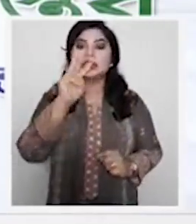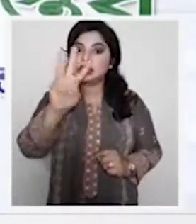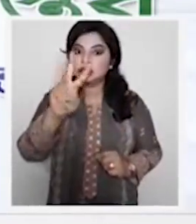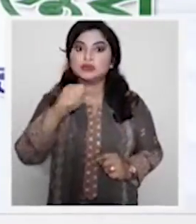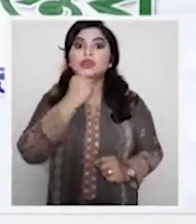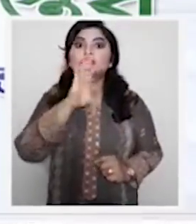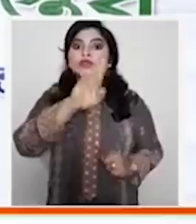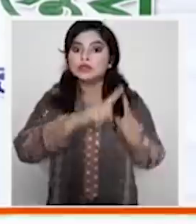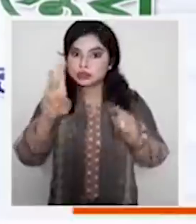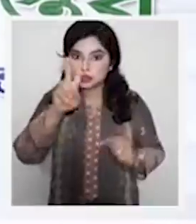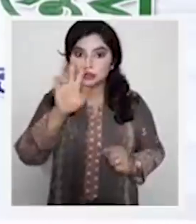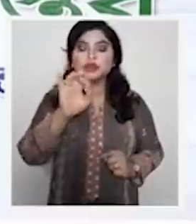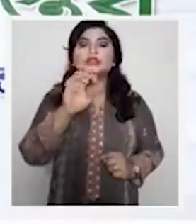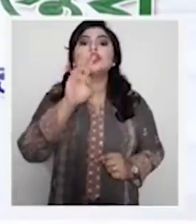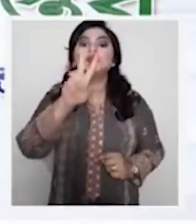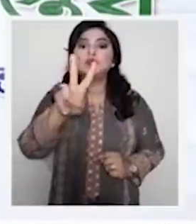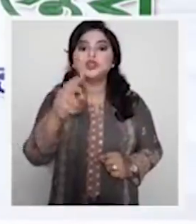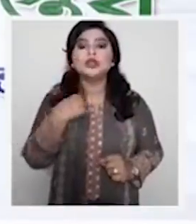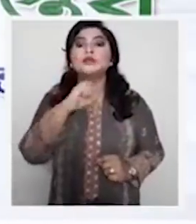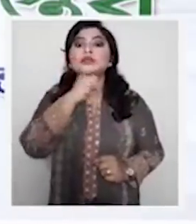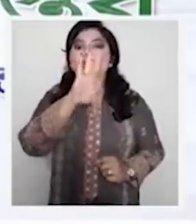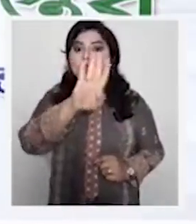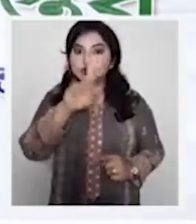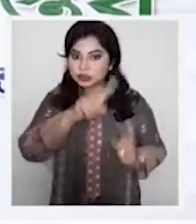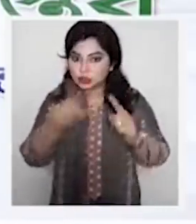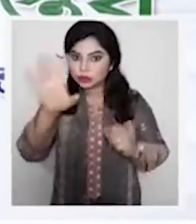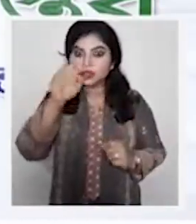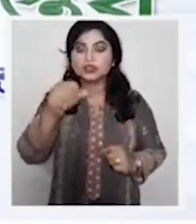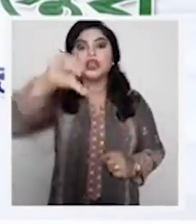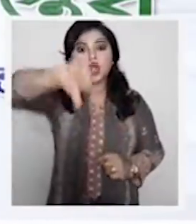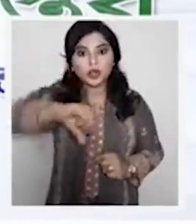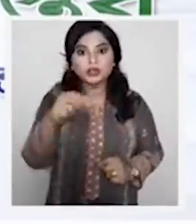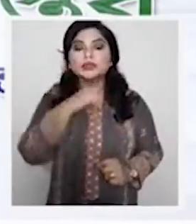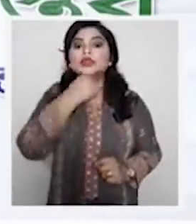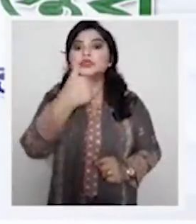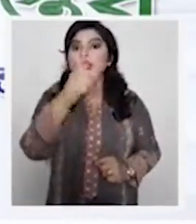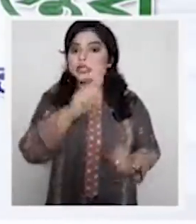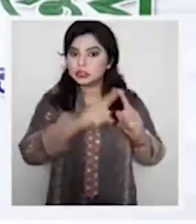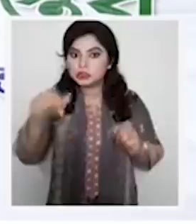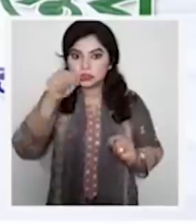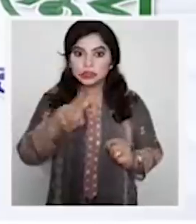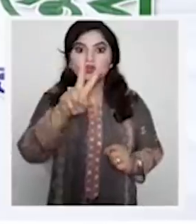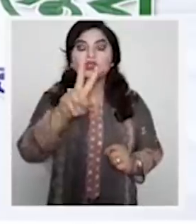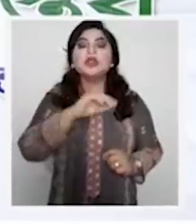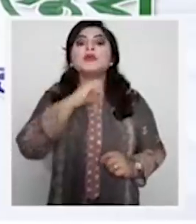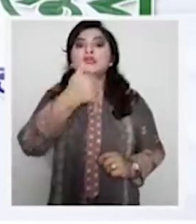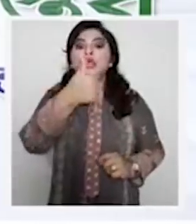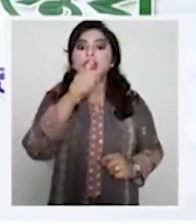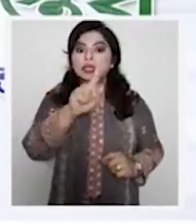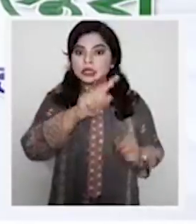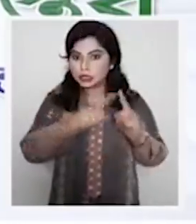বিভাজনে 11-20 বছর 1 জন, 21-30 বছর 3 জন, 31-40 বছর 2 জন, 41-50